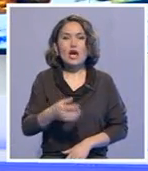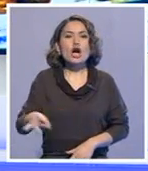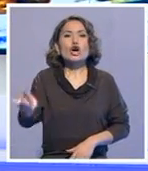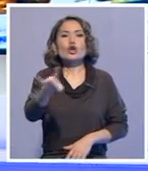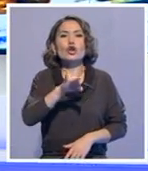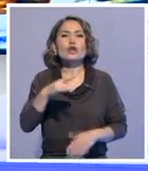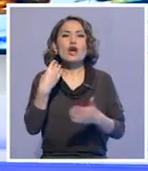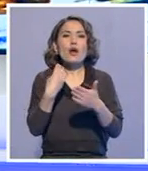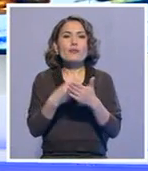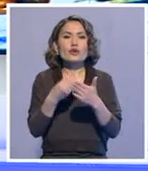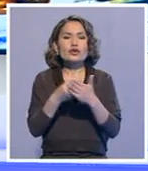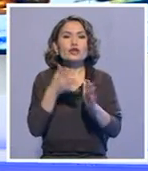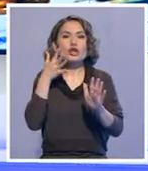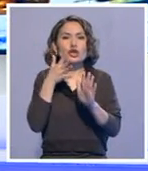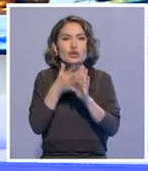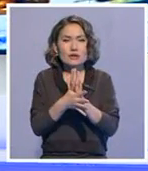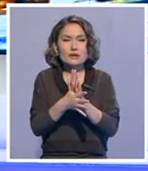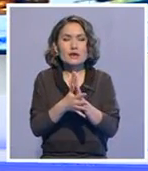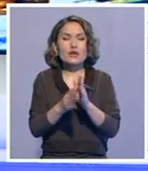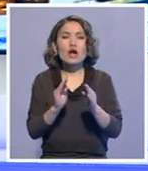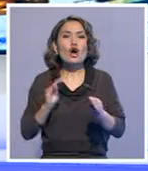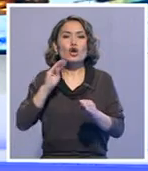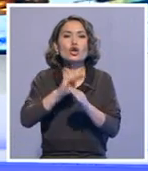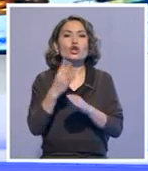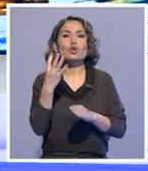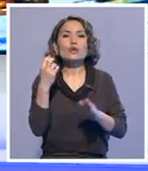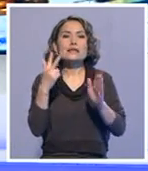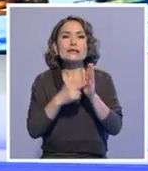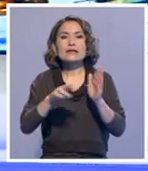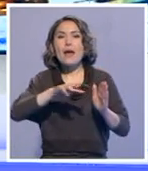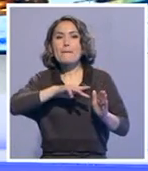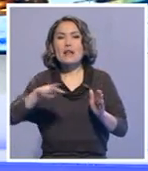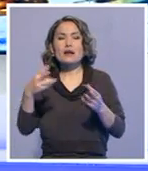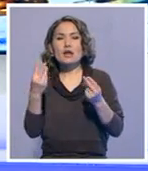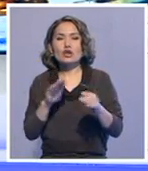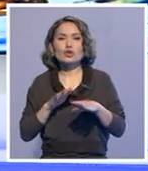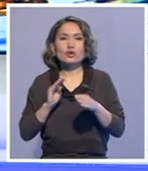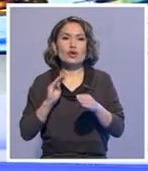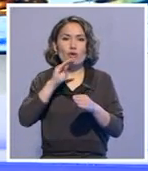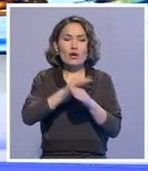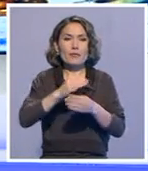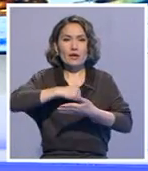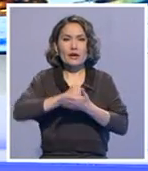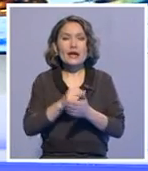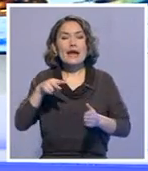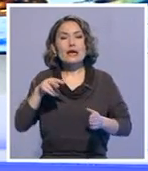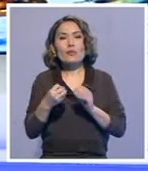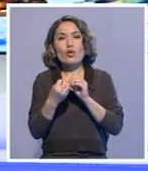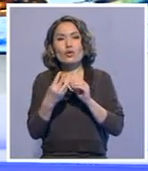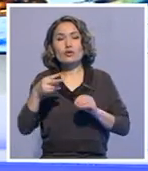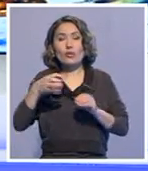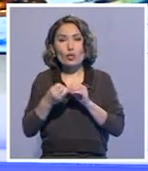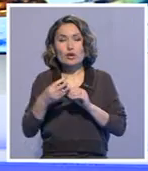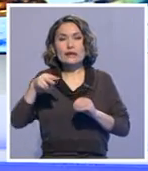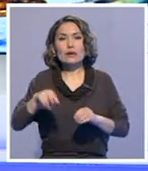Республикалық бюджет шығыстарының көлемі бекітілген мөлшерден 408 миллиард теңгеге артады. Бүгін Сенат 2014-2016 жылдарға арналған